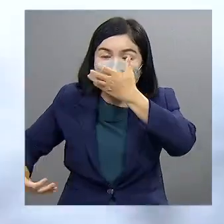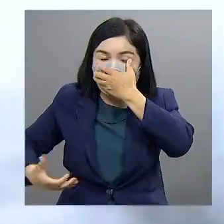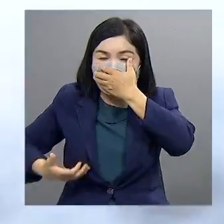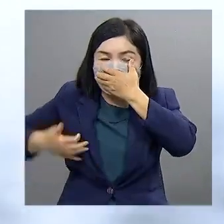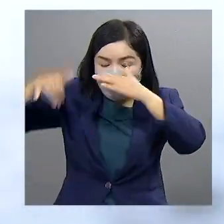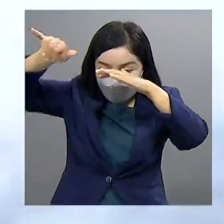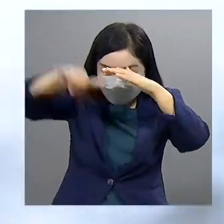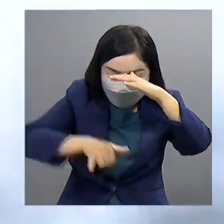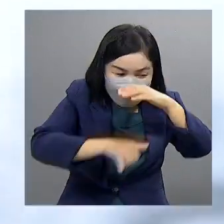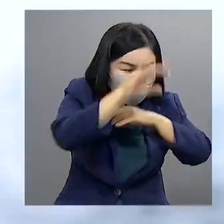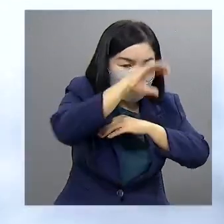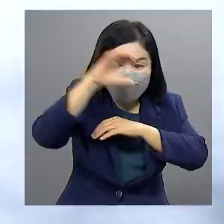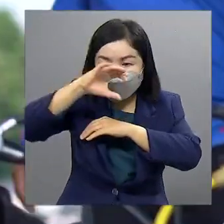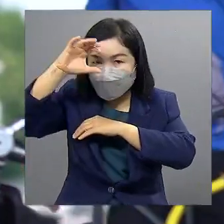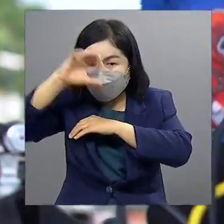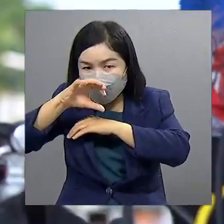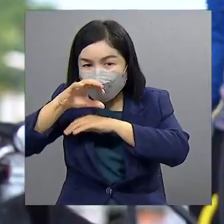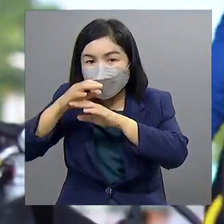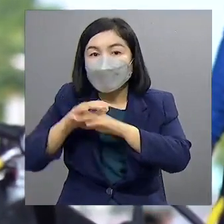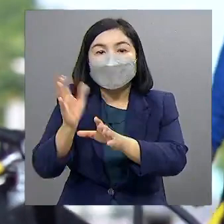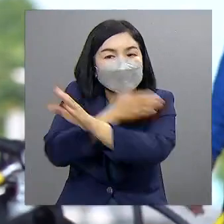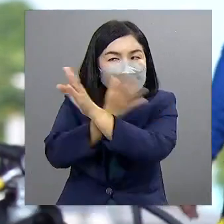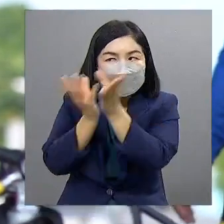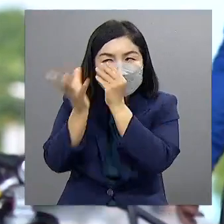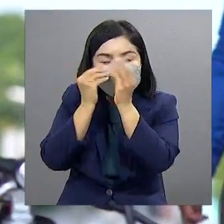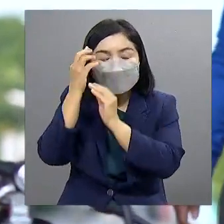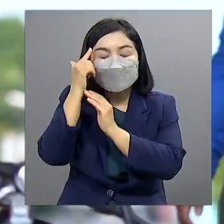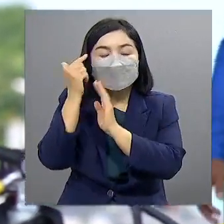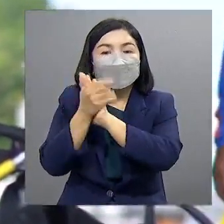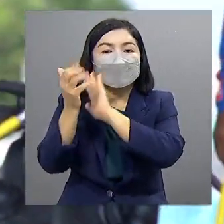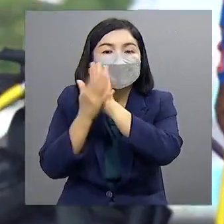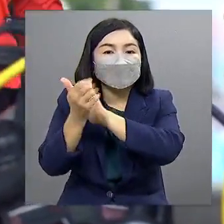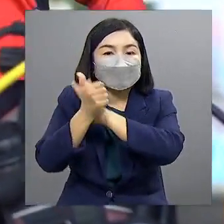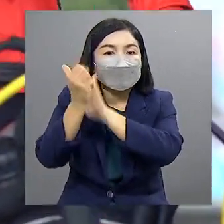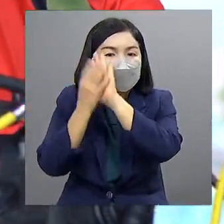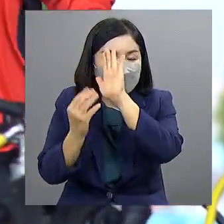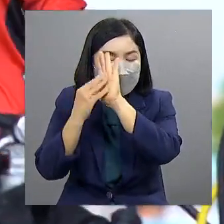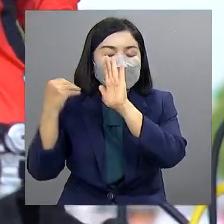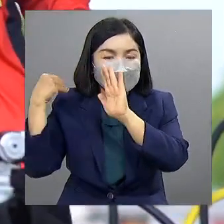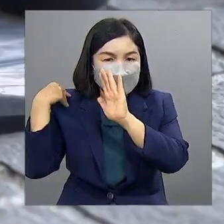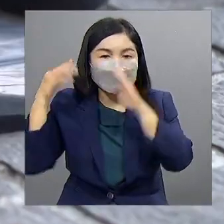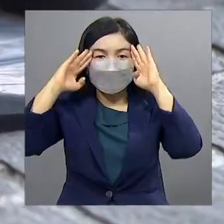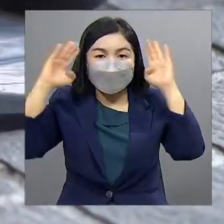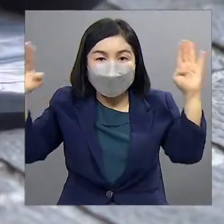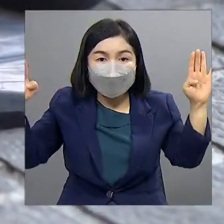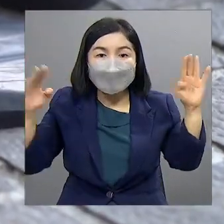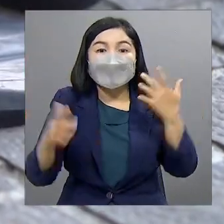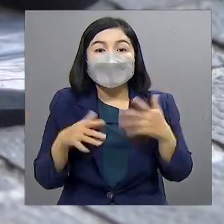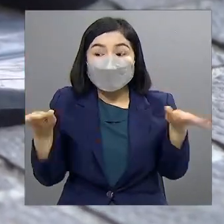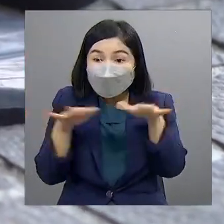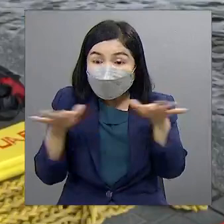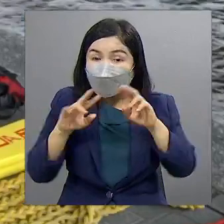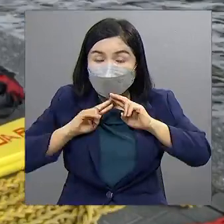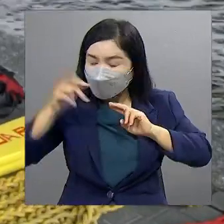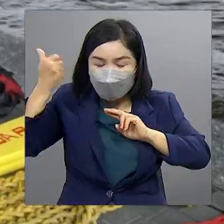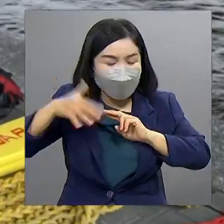ค้นหาเราก็ต้องเรียนกันมาอบรมกันมาเรื่องการดำน้ำเราก็ต้องอบรมกันมาจะใครปกติจะมาทำมันยากมาก ค่